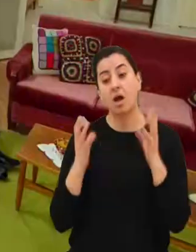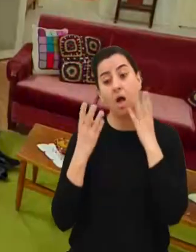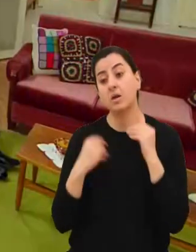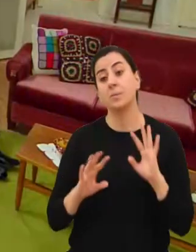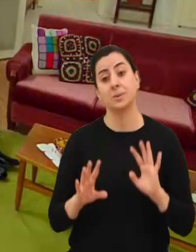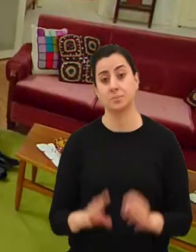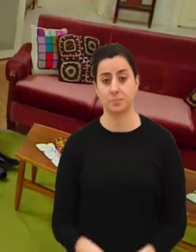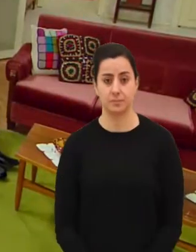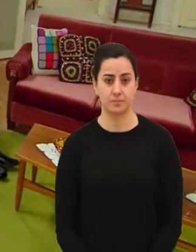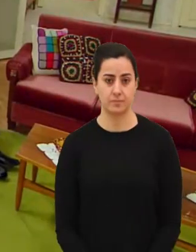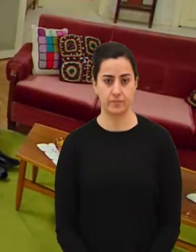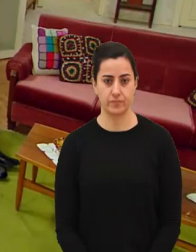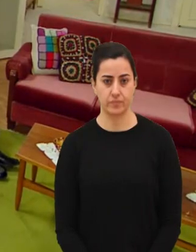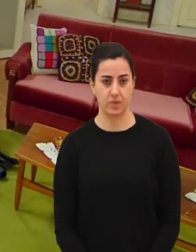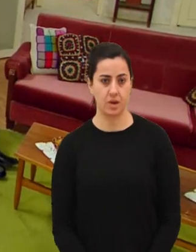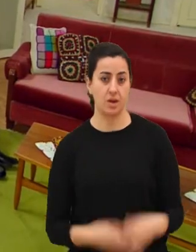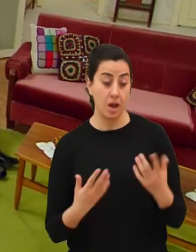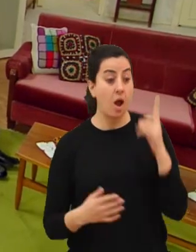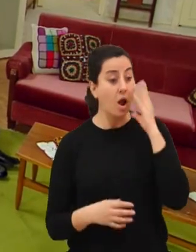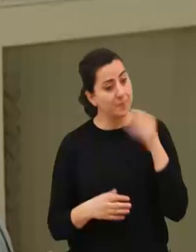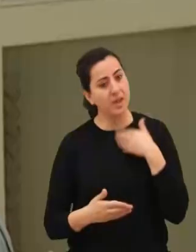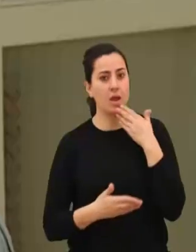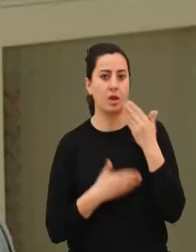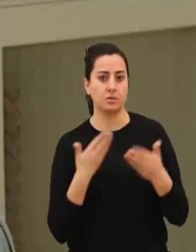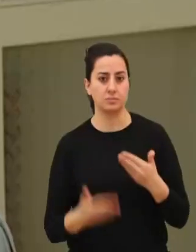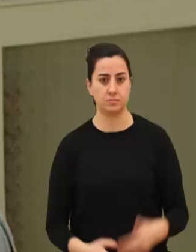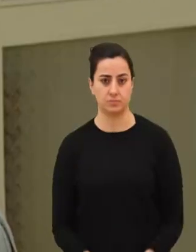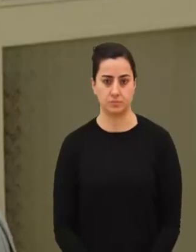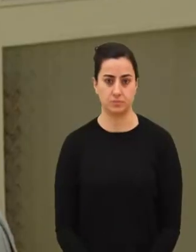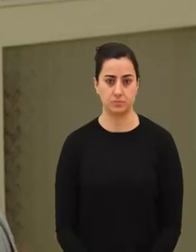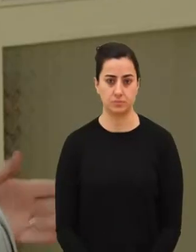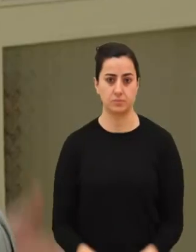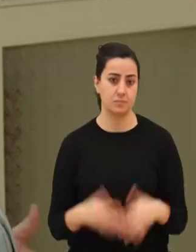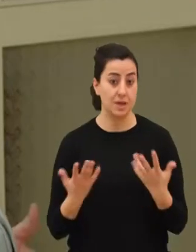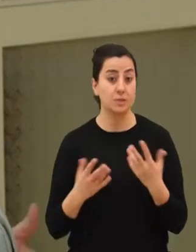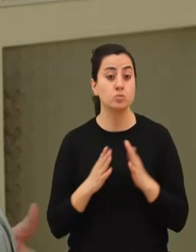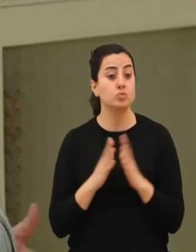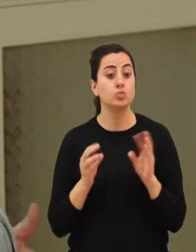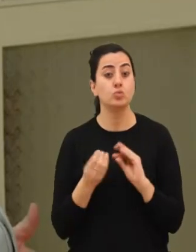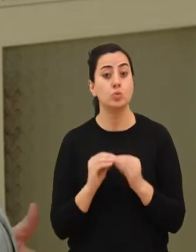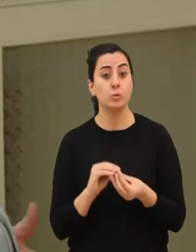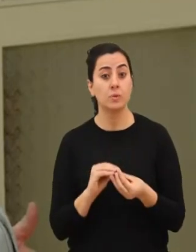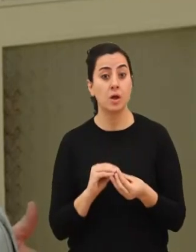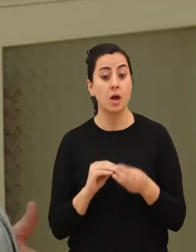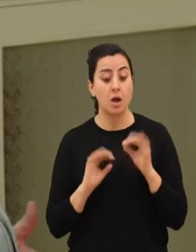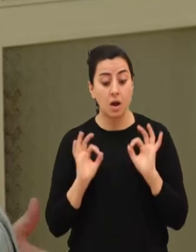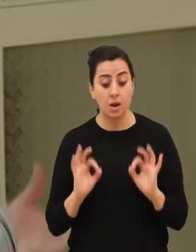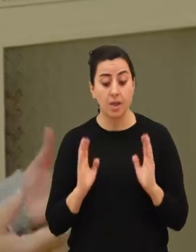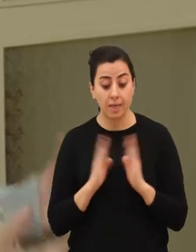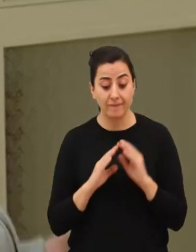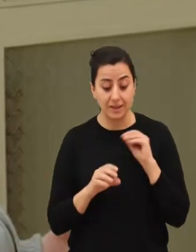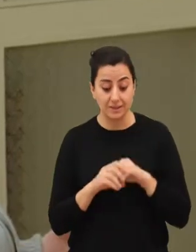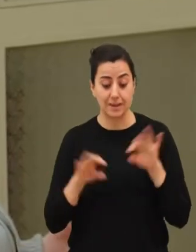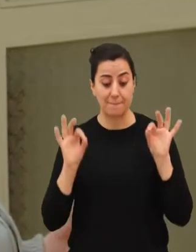efendim. O zaman anlatayım Rukiye Hanım. Ya esas sorun aynı evde